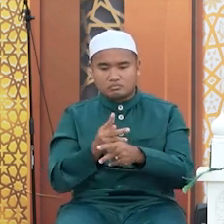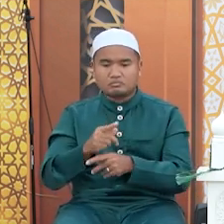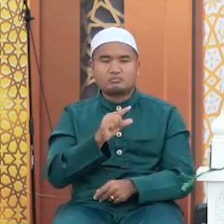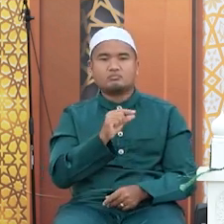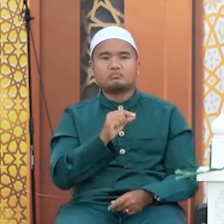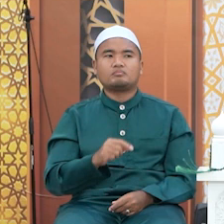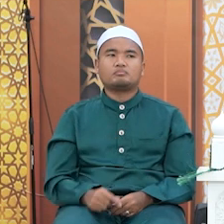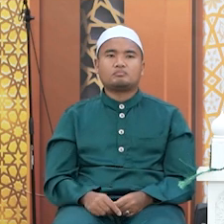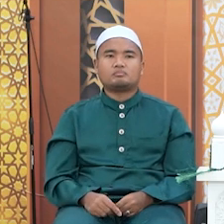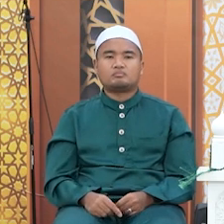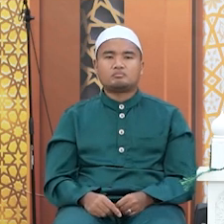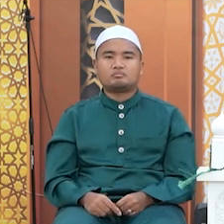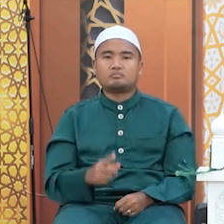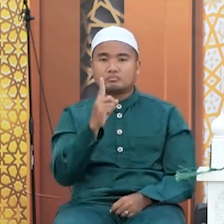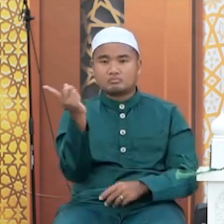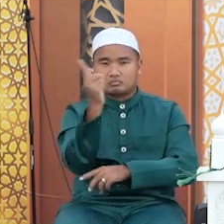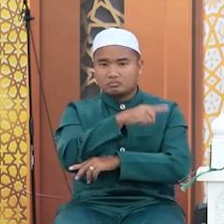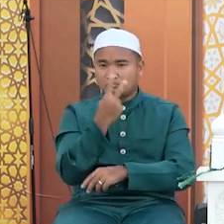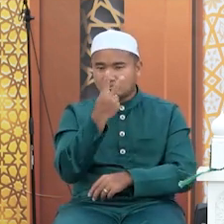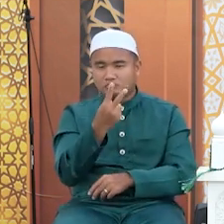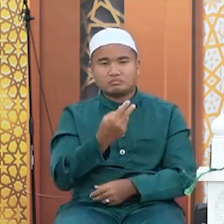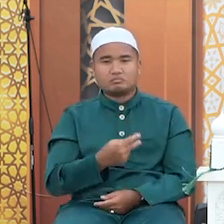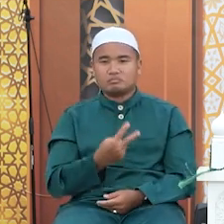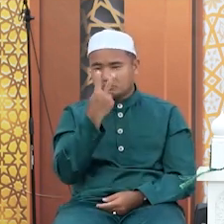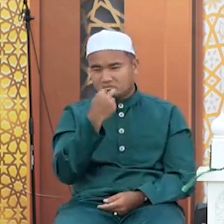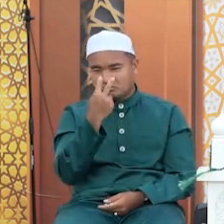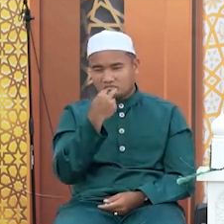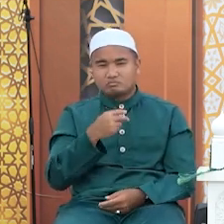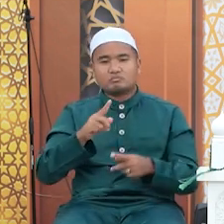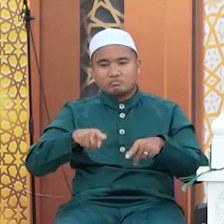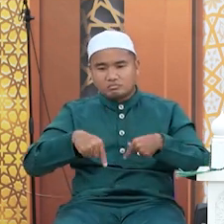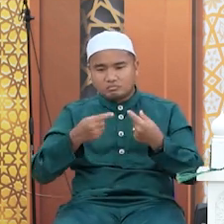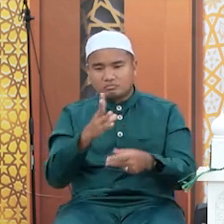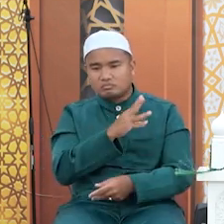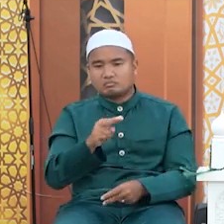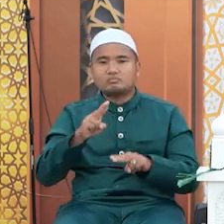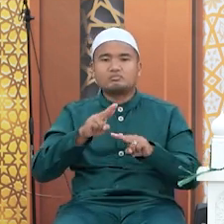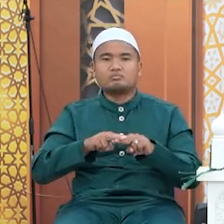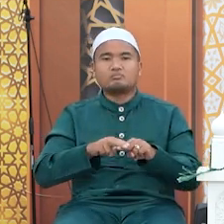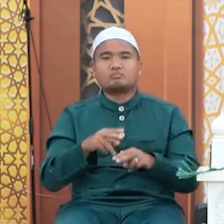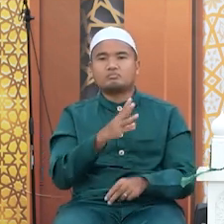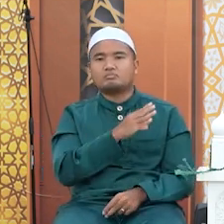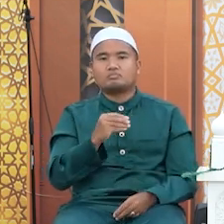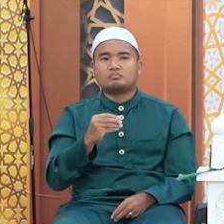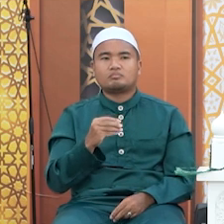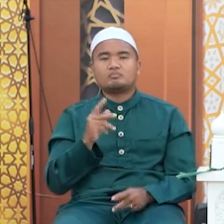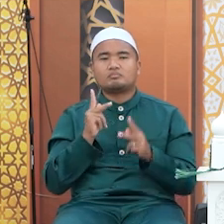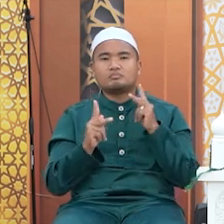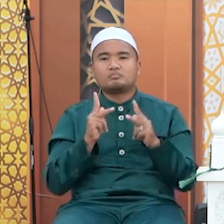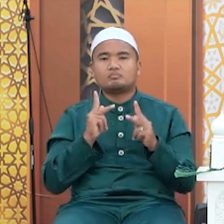dia nangis. Nabi pergi dan Nabi duduk. Nabi kata, ya Abah Umair, ma fa'alan